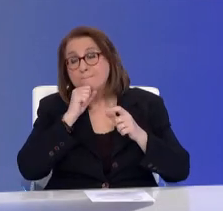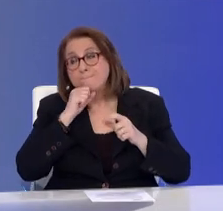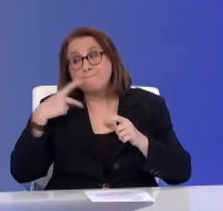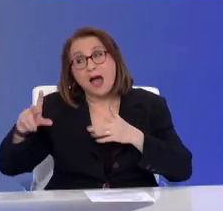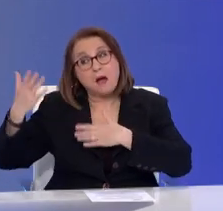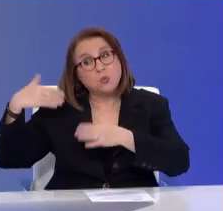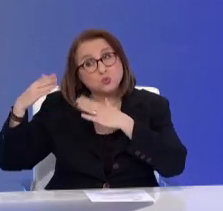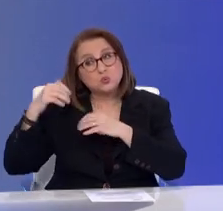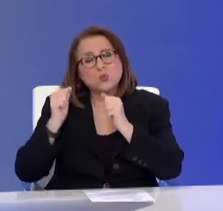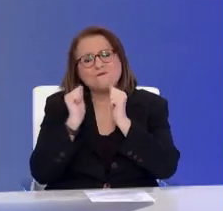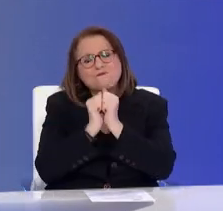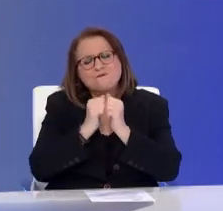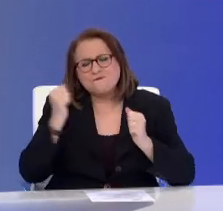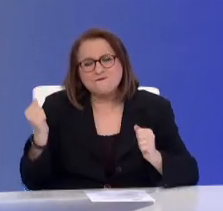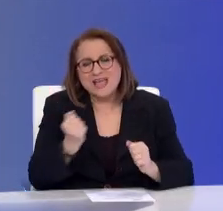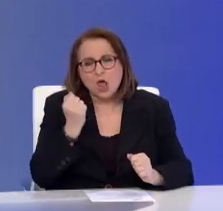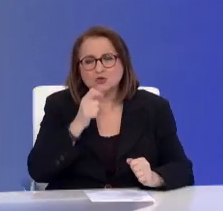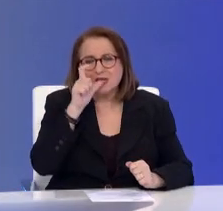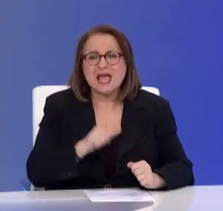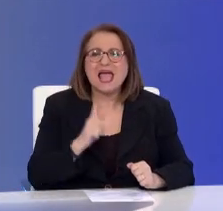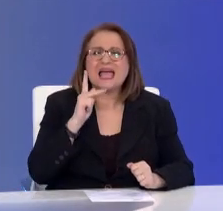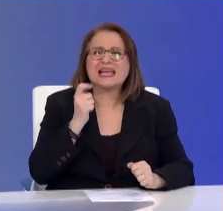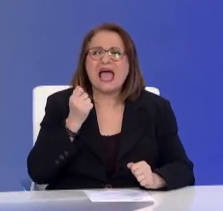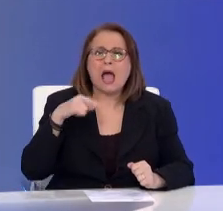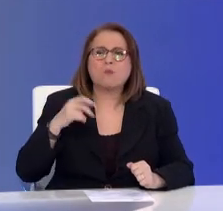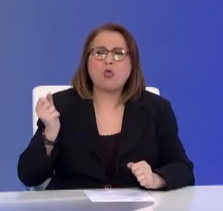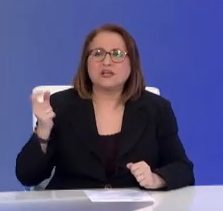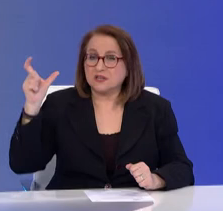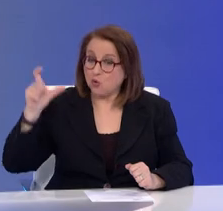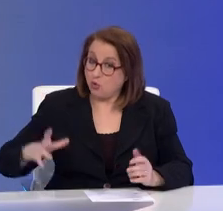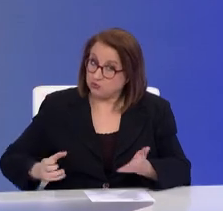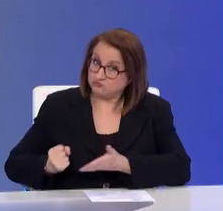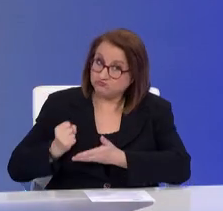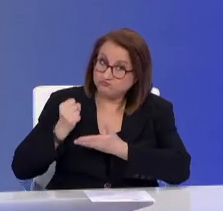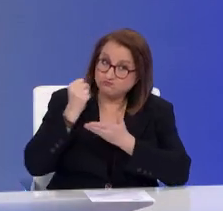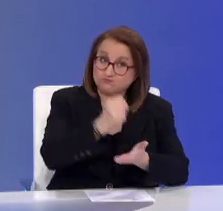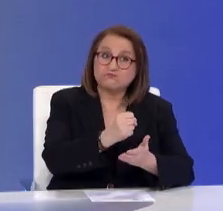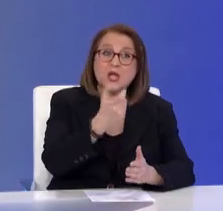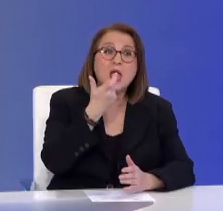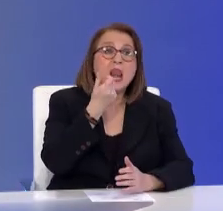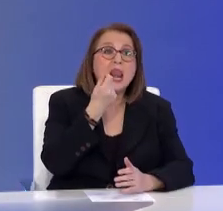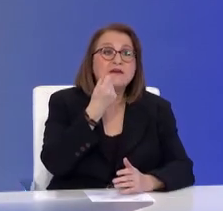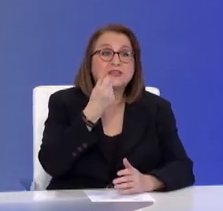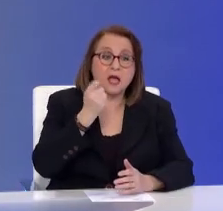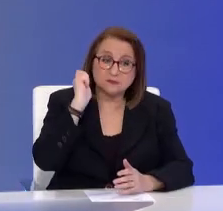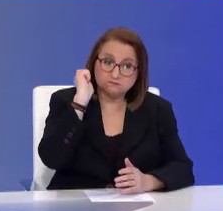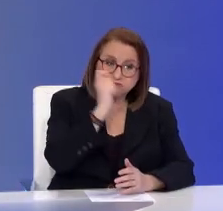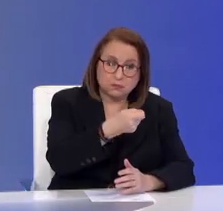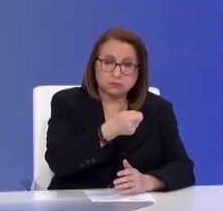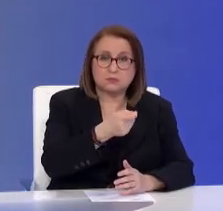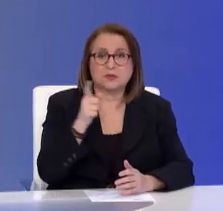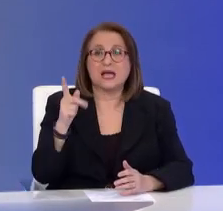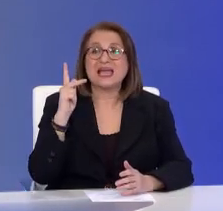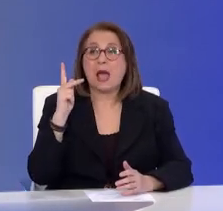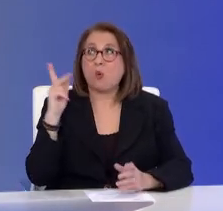Εινάρ, ως οικογένεια, έδωσαν πολλά χρήματα για να στηρίξουν τον αγώνα για την ελευθερία των